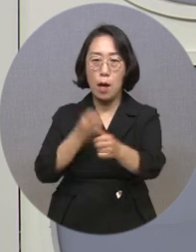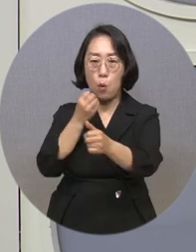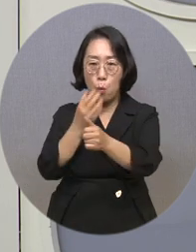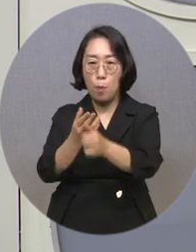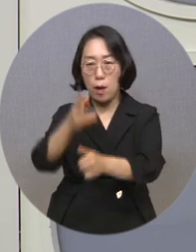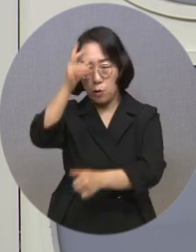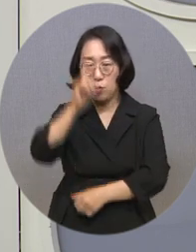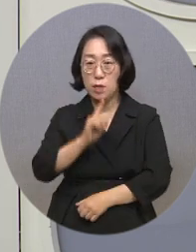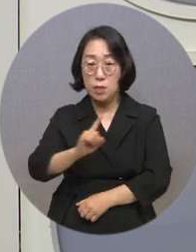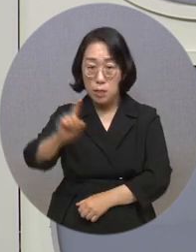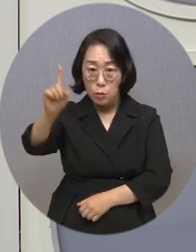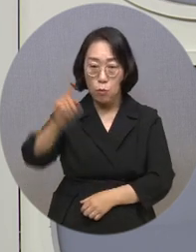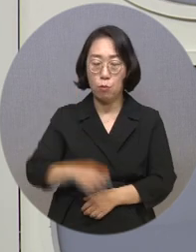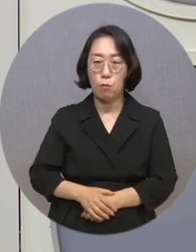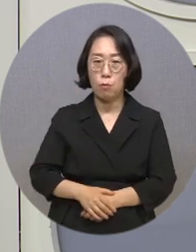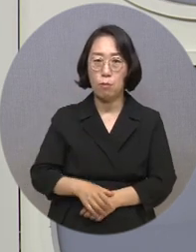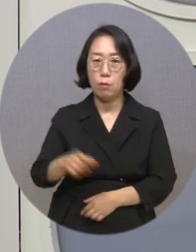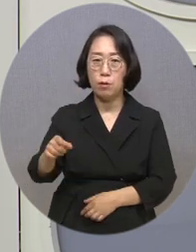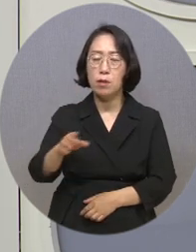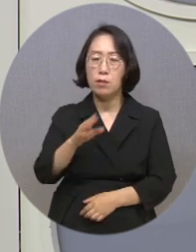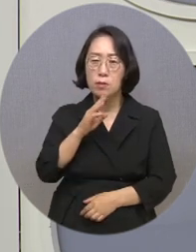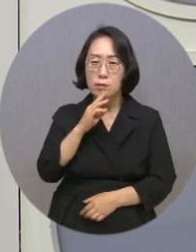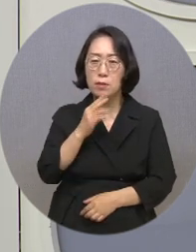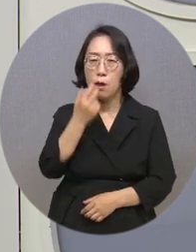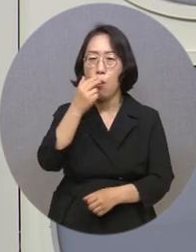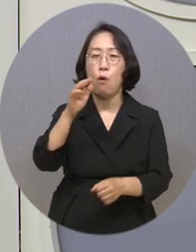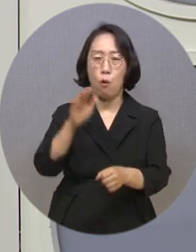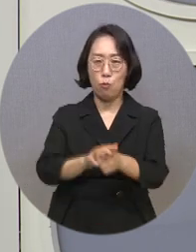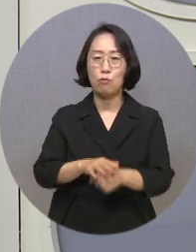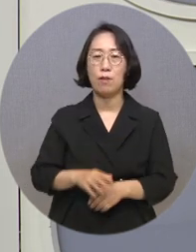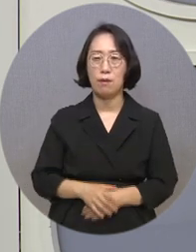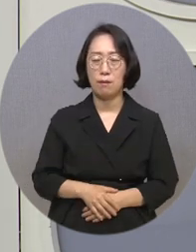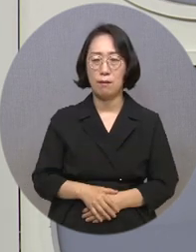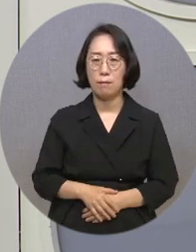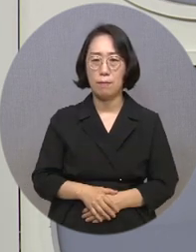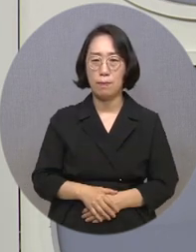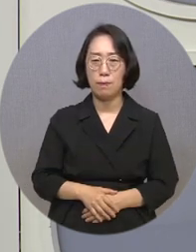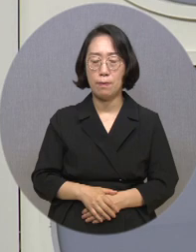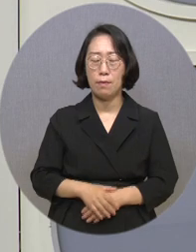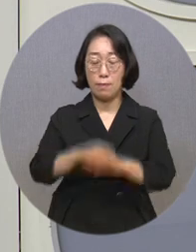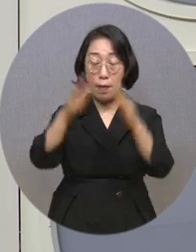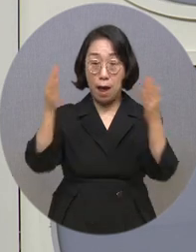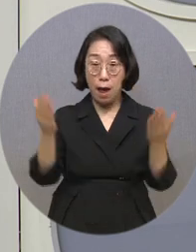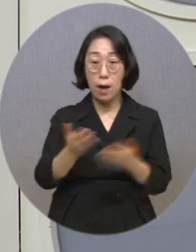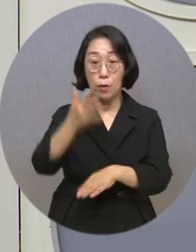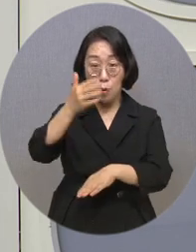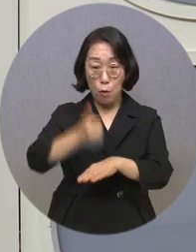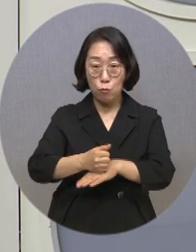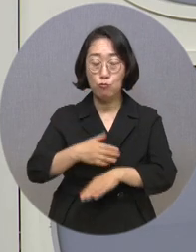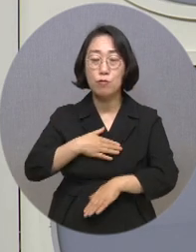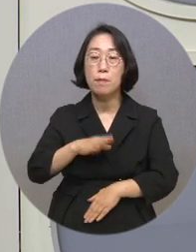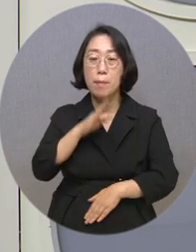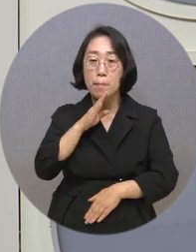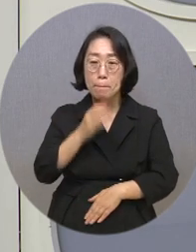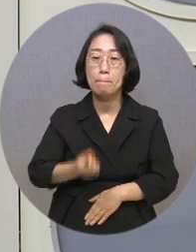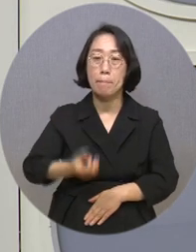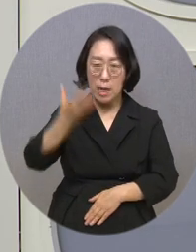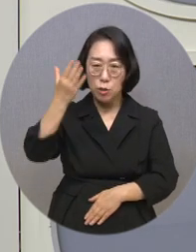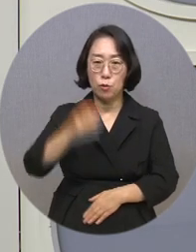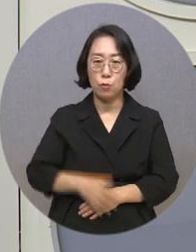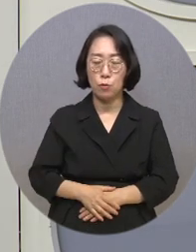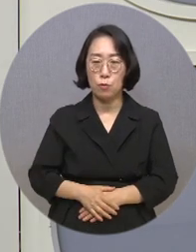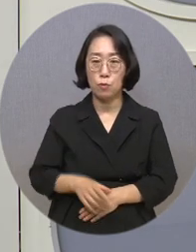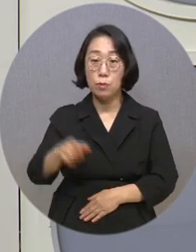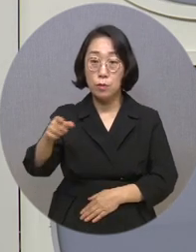했는데 그런데 진짜 너무 억울하더라고요. 그런데 다 우리가 이겼어요. 결국은 이기고 그 사람이 결국은